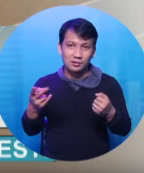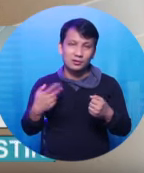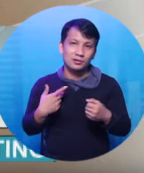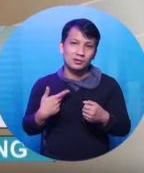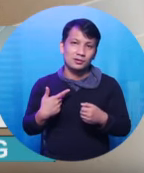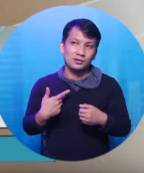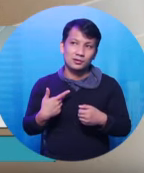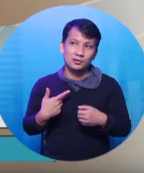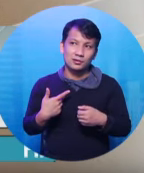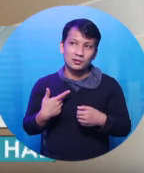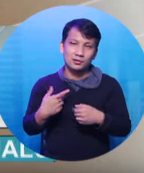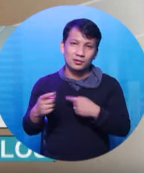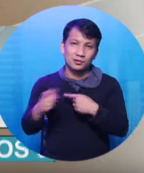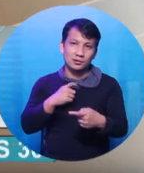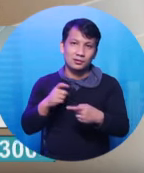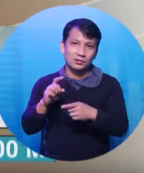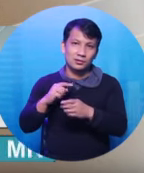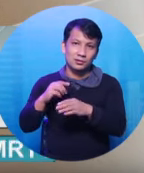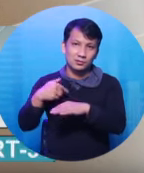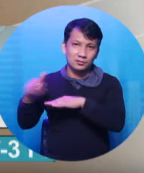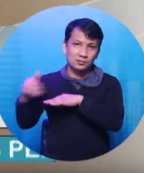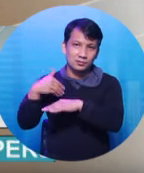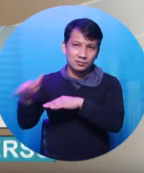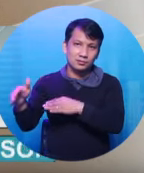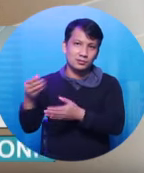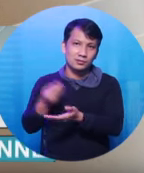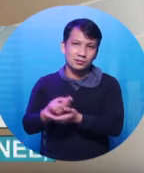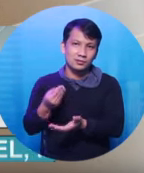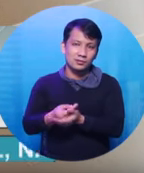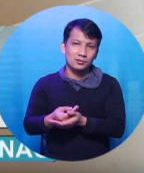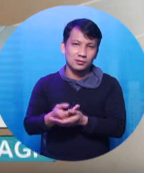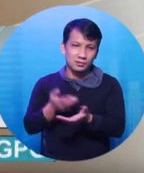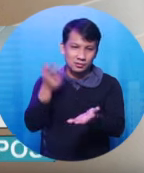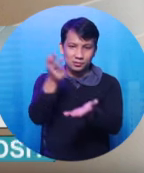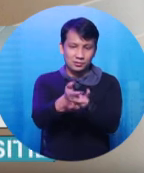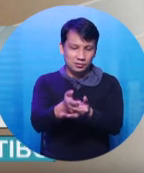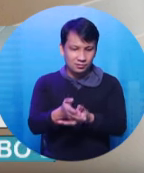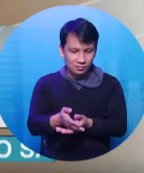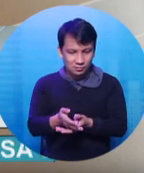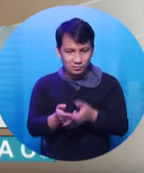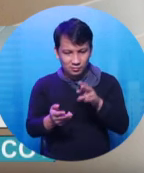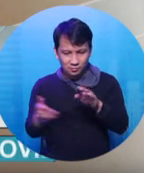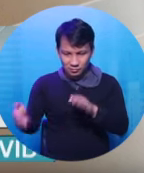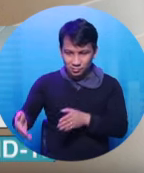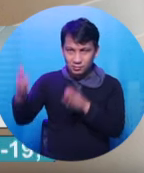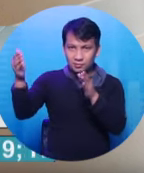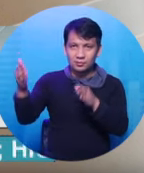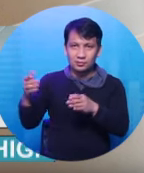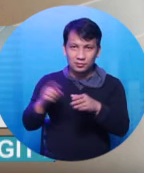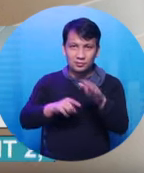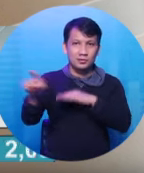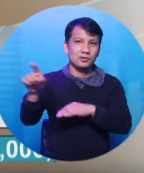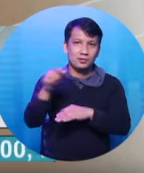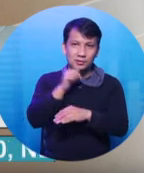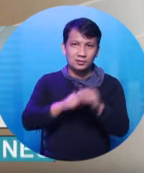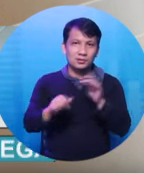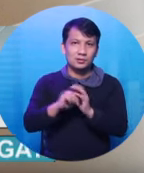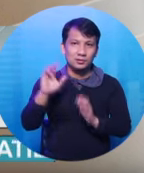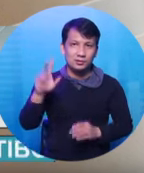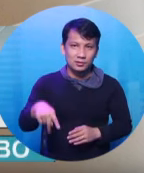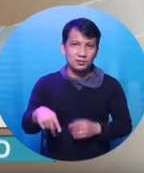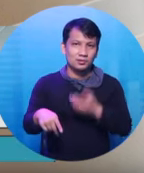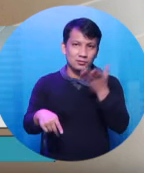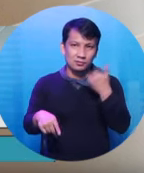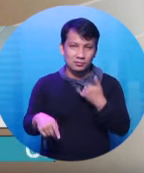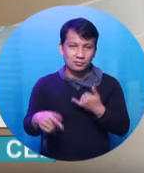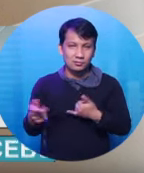kang ka-text, tapos nagpapadala sa'yo ng pera, nung pumarada ako sa harapan natin. O bakit bigla kang tumakbo, tinago mo yung cellphone, di mo pinapakita